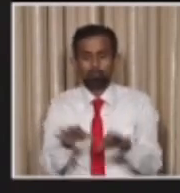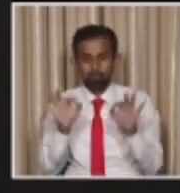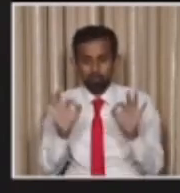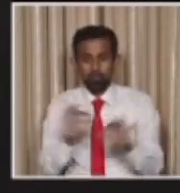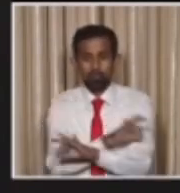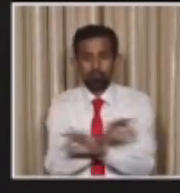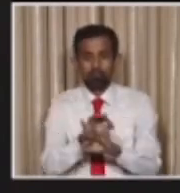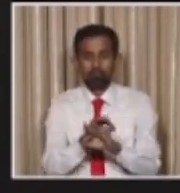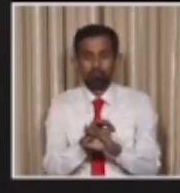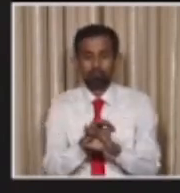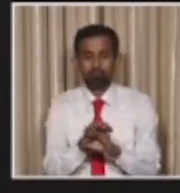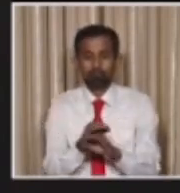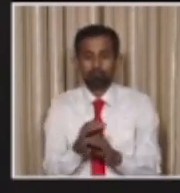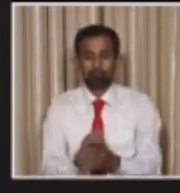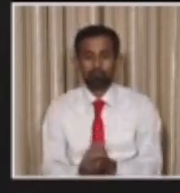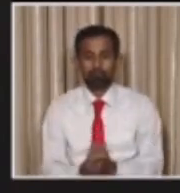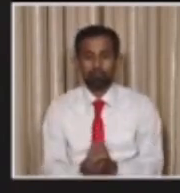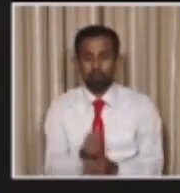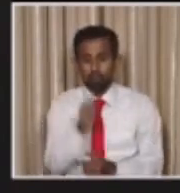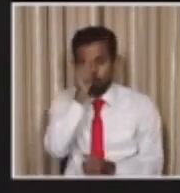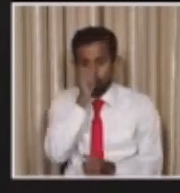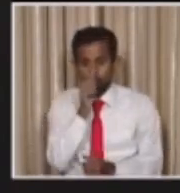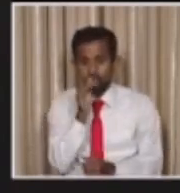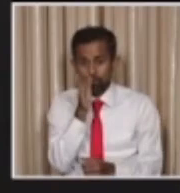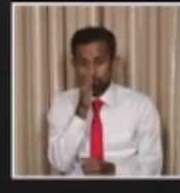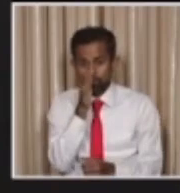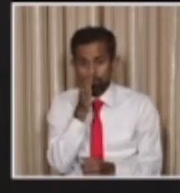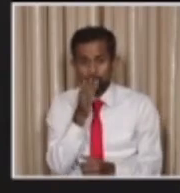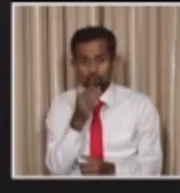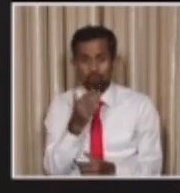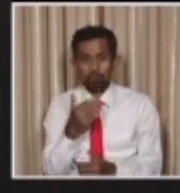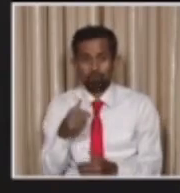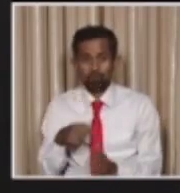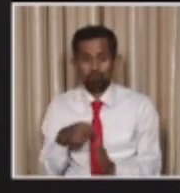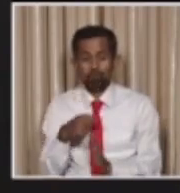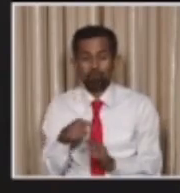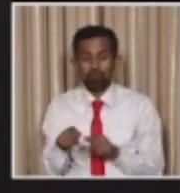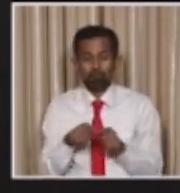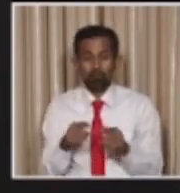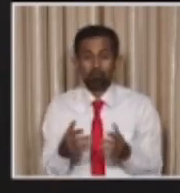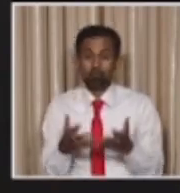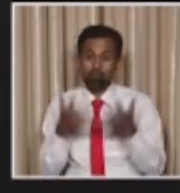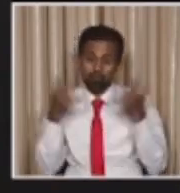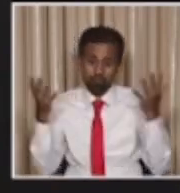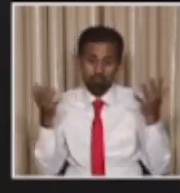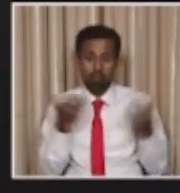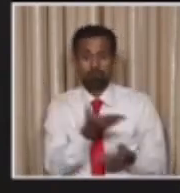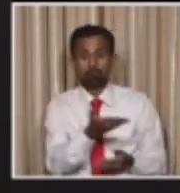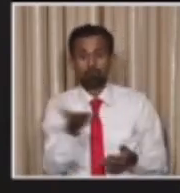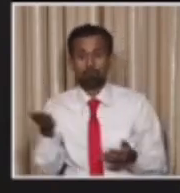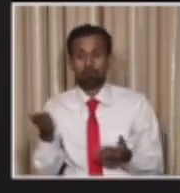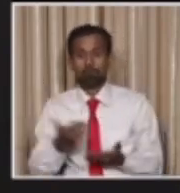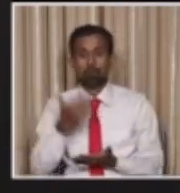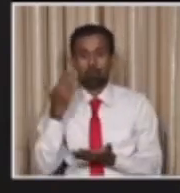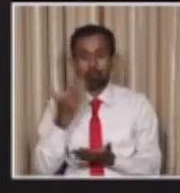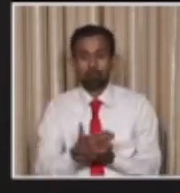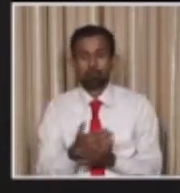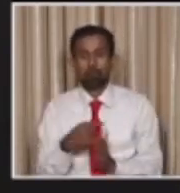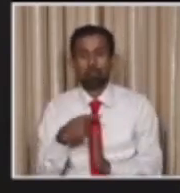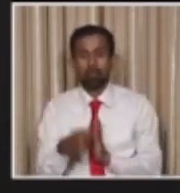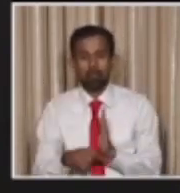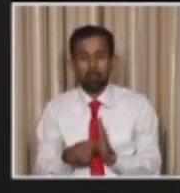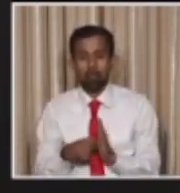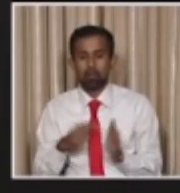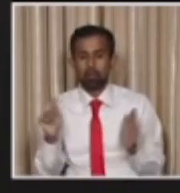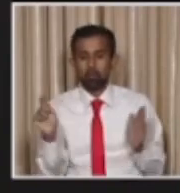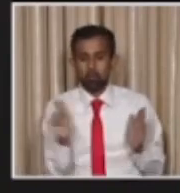තුල මේවා හොරගම් කිරීමට වංචාව දූෂණය අද මේ වගේ ඒවා ගිහිල්ලා තියෙනවා. එමුණ ඒවා නවත්තලා රටට මේ